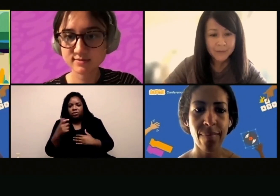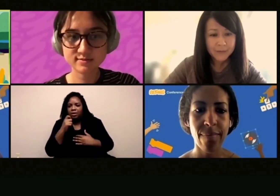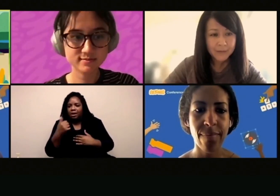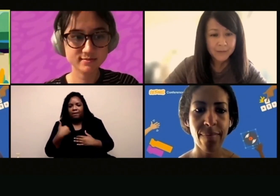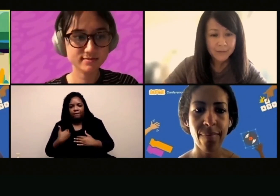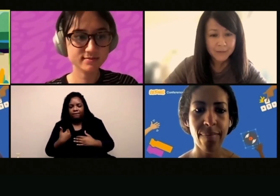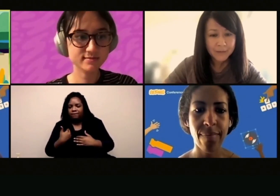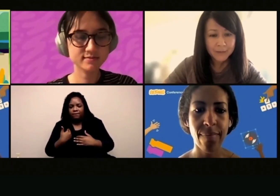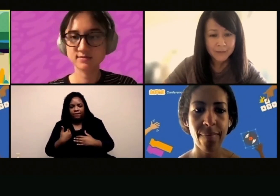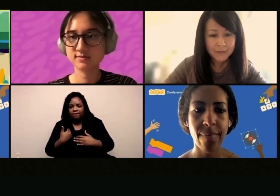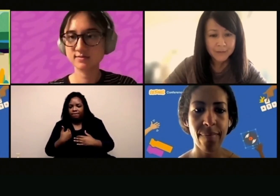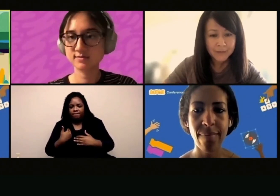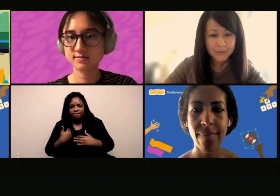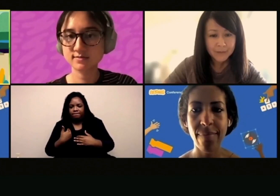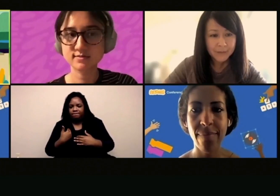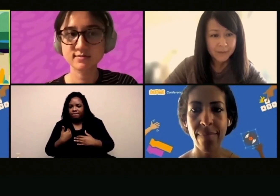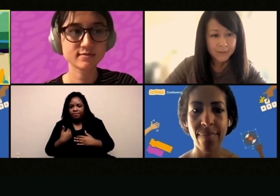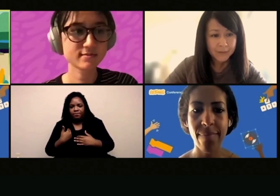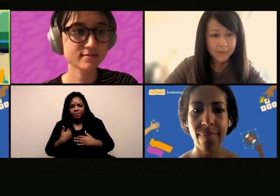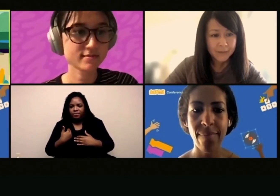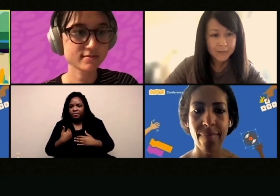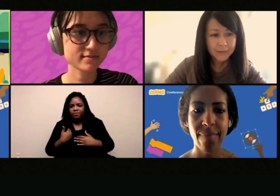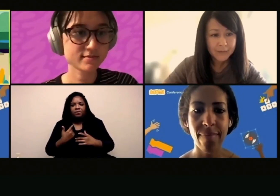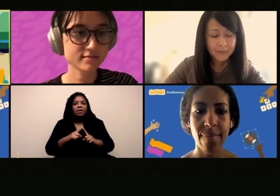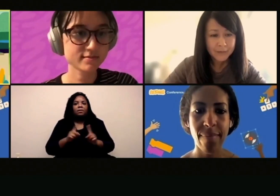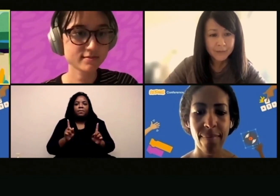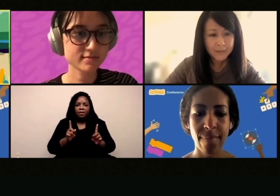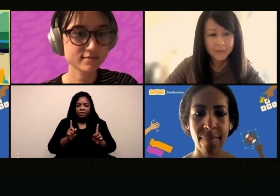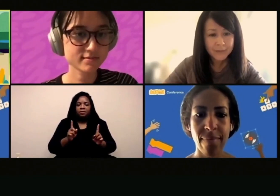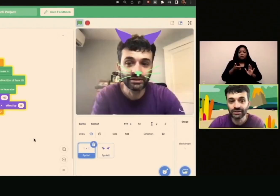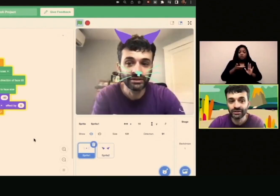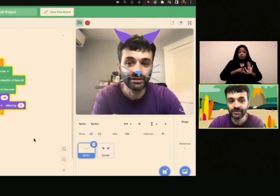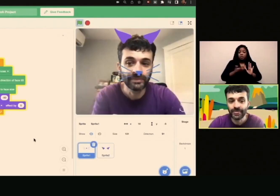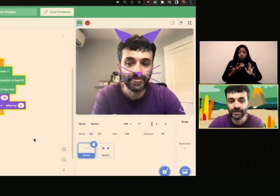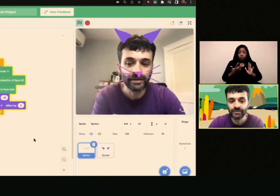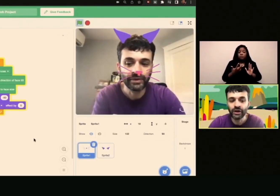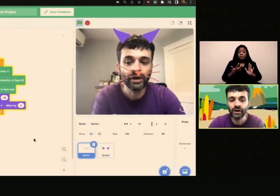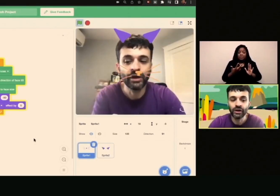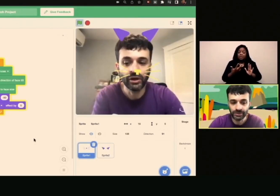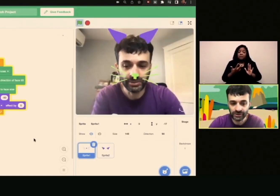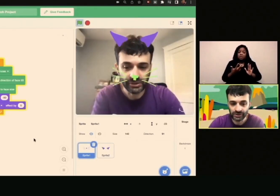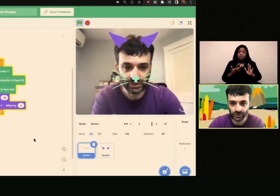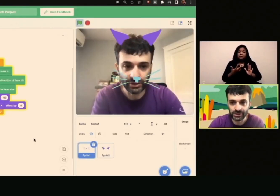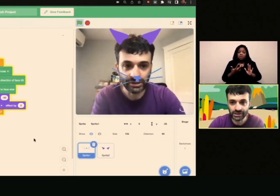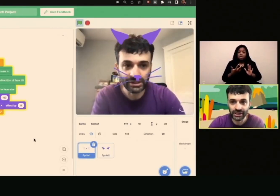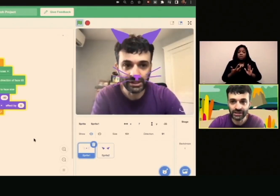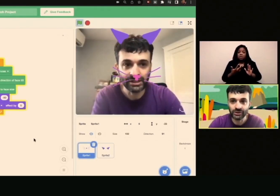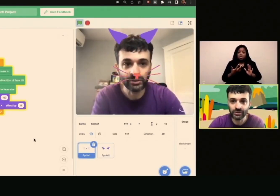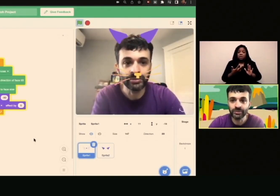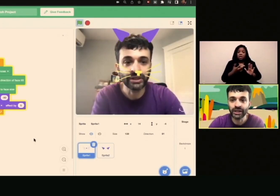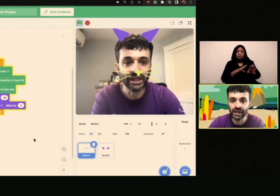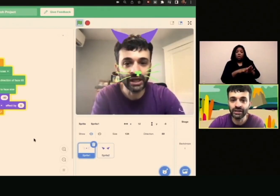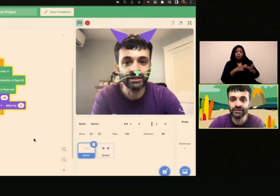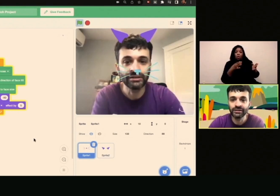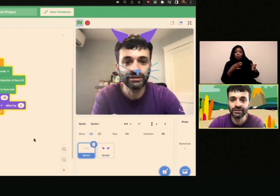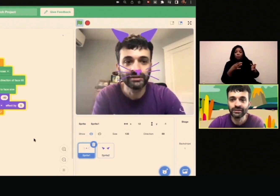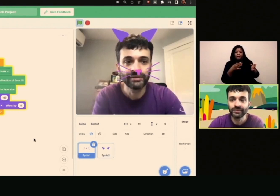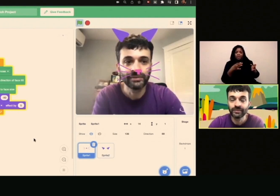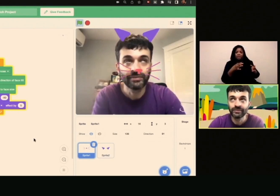estensioni per Scratch X ma non l'abbiamo per Scratch 3 ma